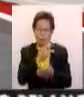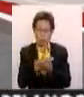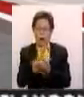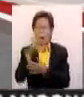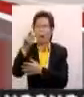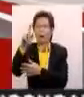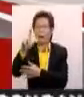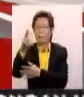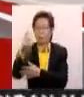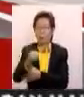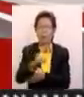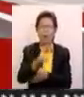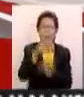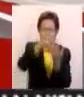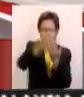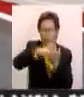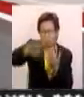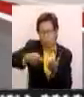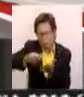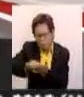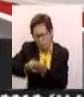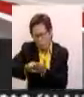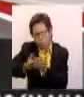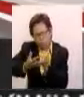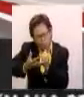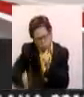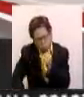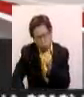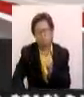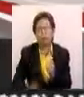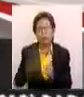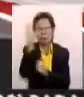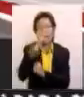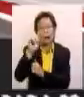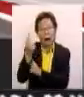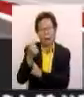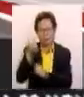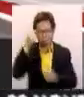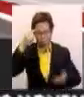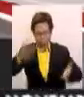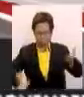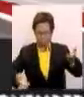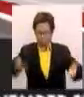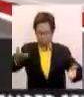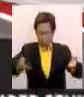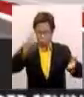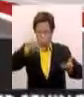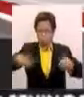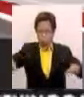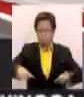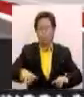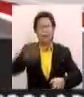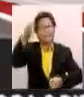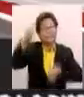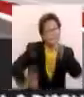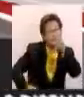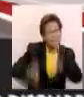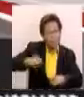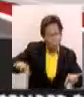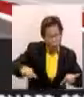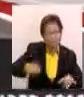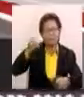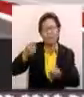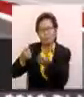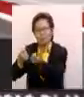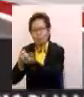memerlukan perbelanjaan keuangan yang sangat besar. Kerajaan bagaimanapun hanya akan mempertimbangkan untuk melaksanakannya jika